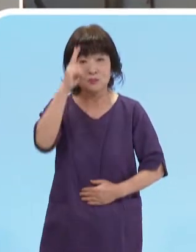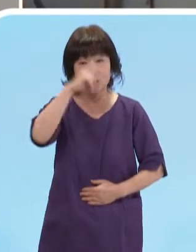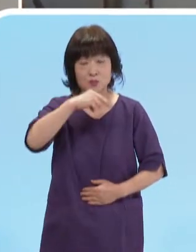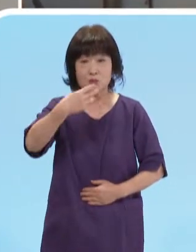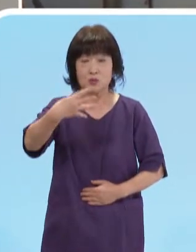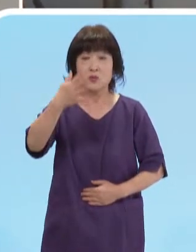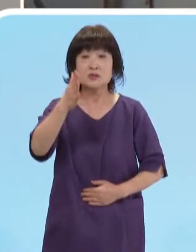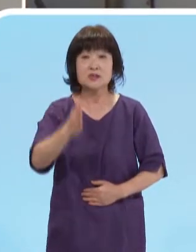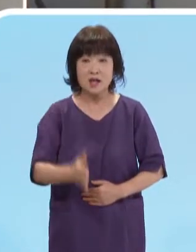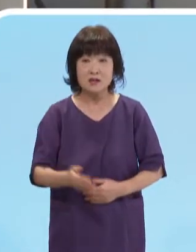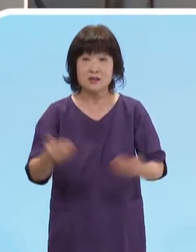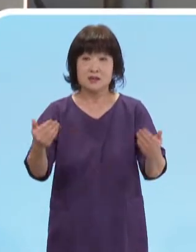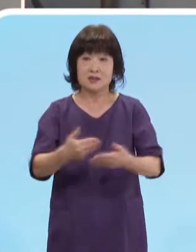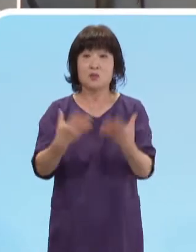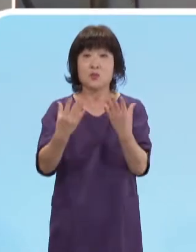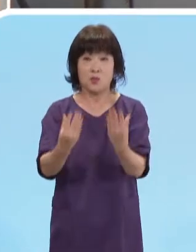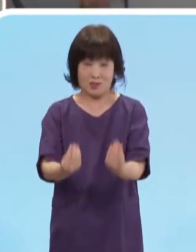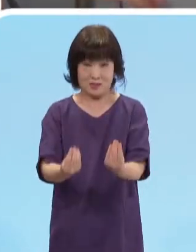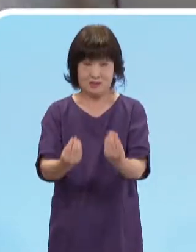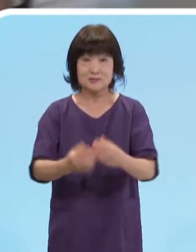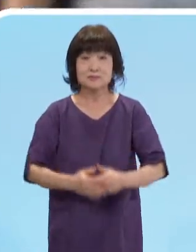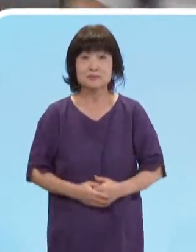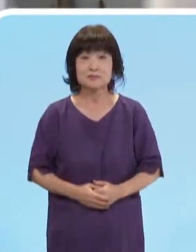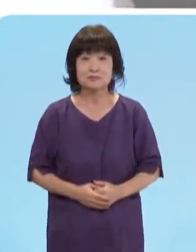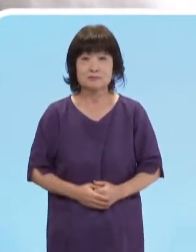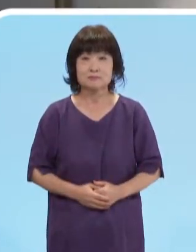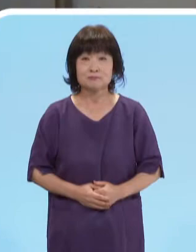午後4時半、お仕事終了です。